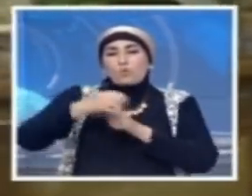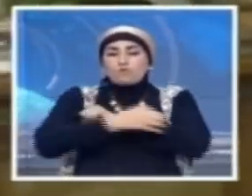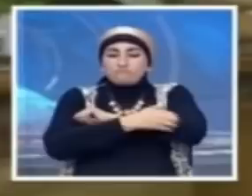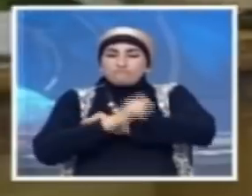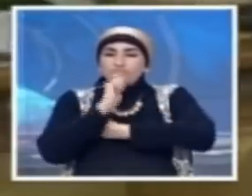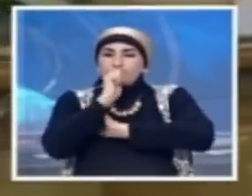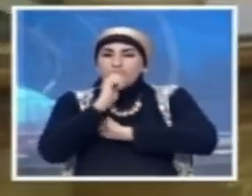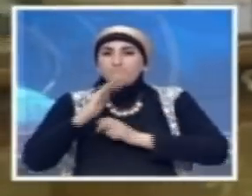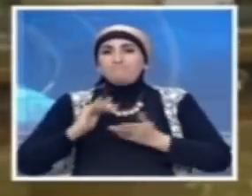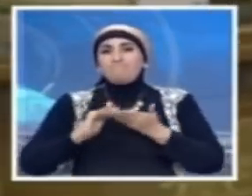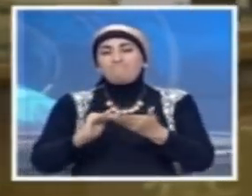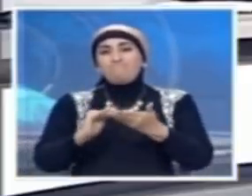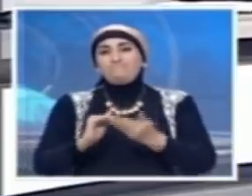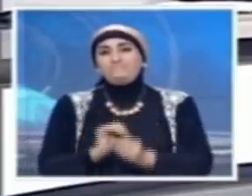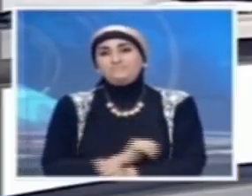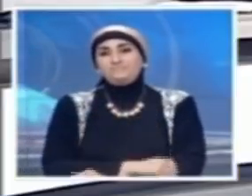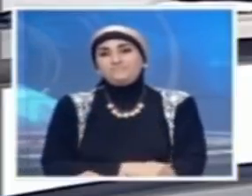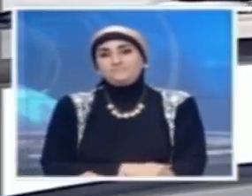المستهدفة.